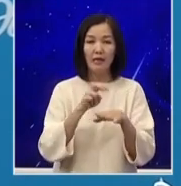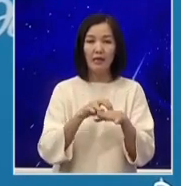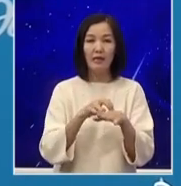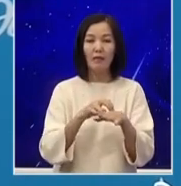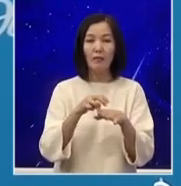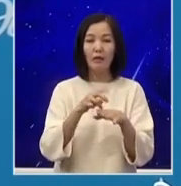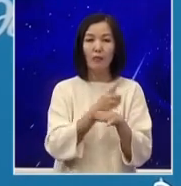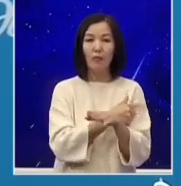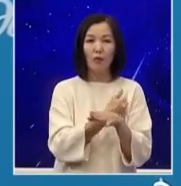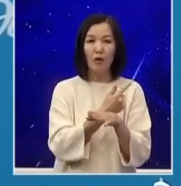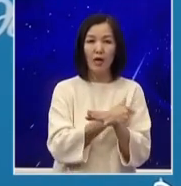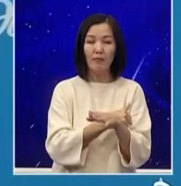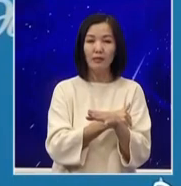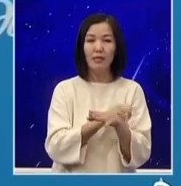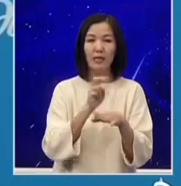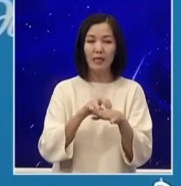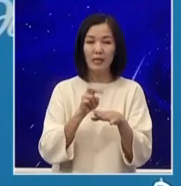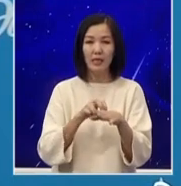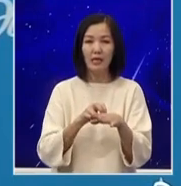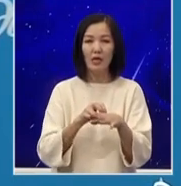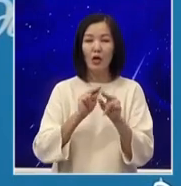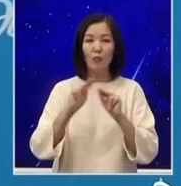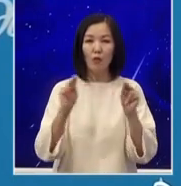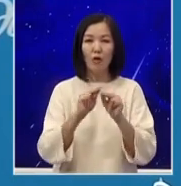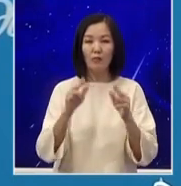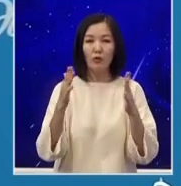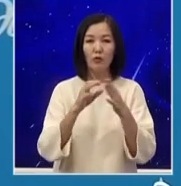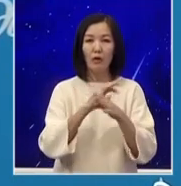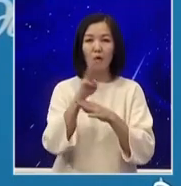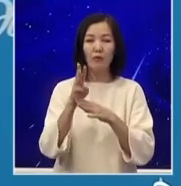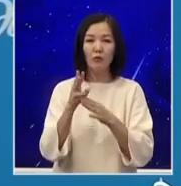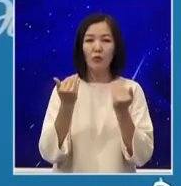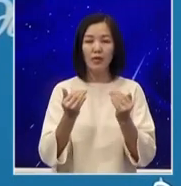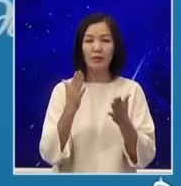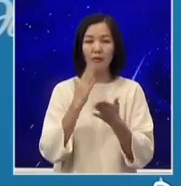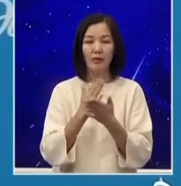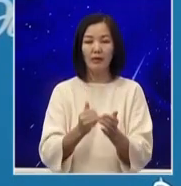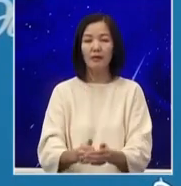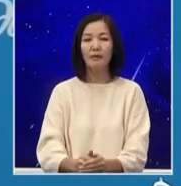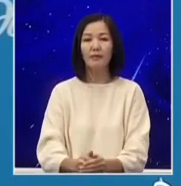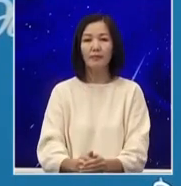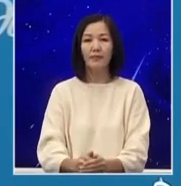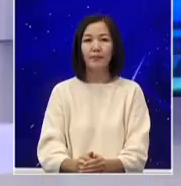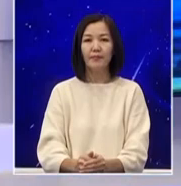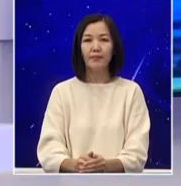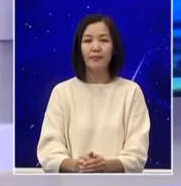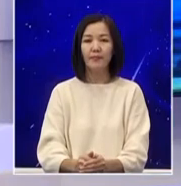де баспанамен қамту және материалдық қолдау көрсету жайы облысымызда қарастырылған.